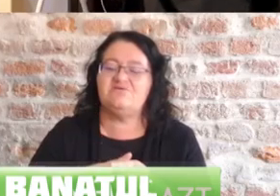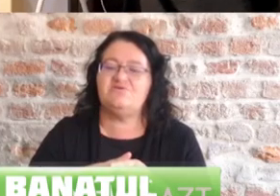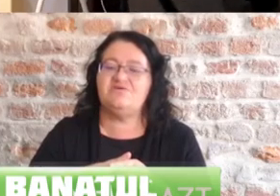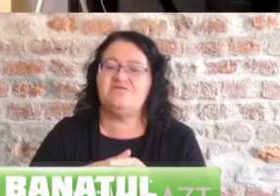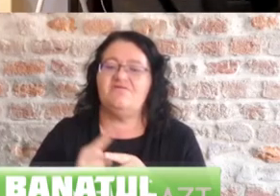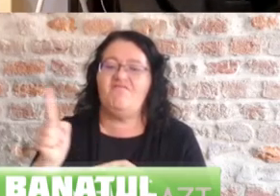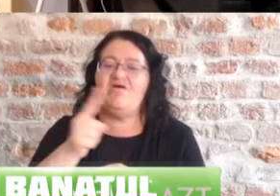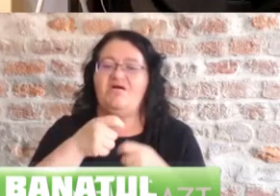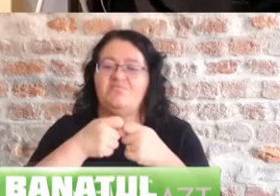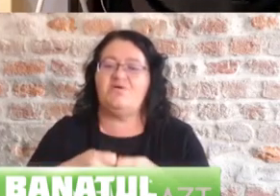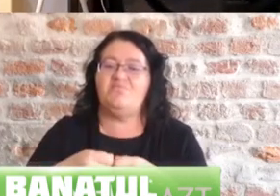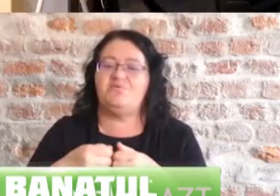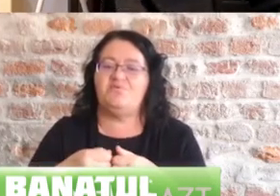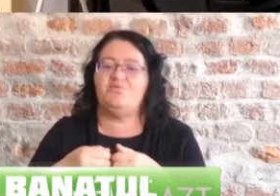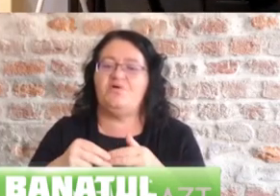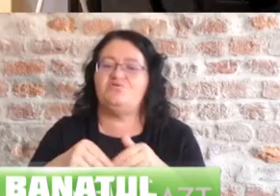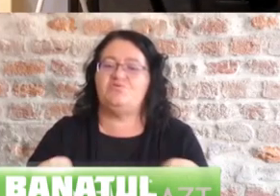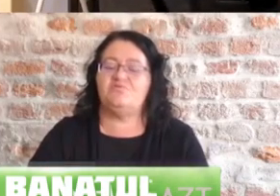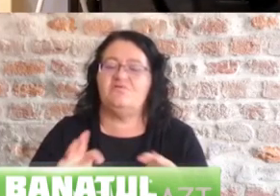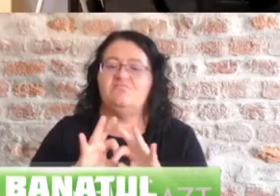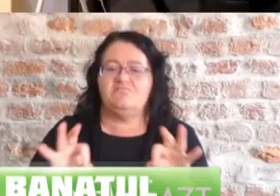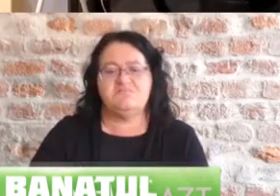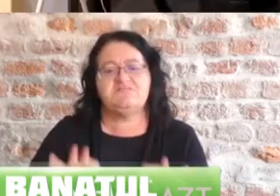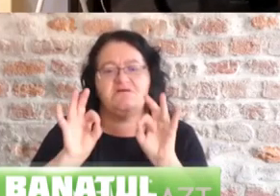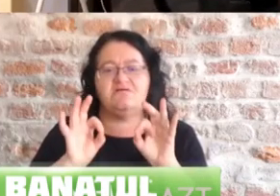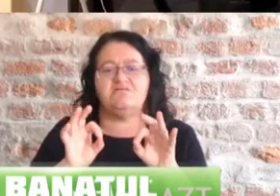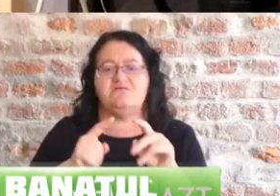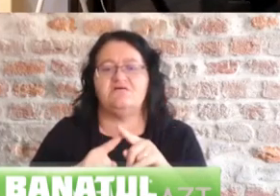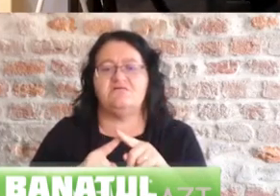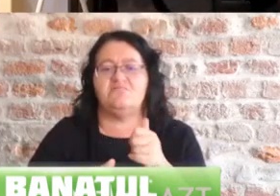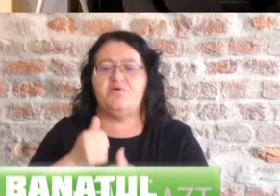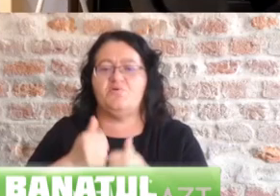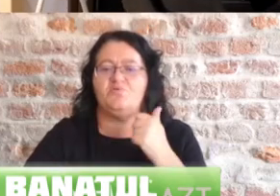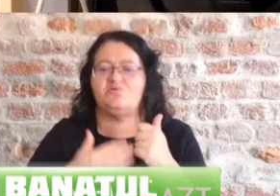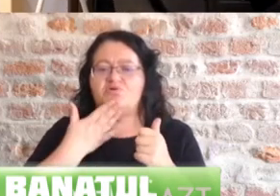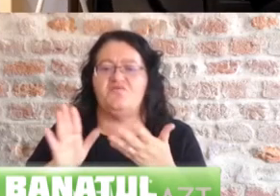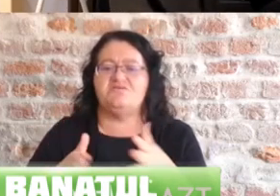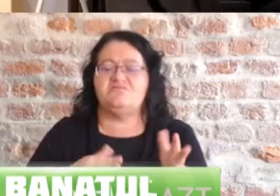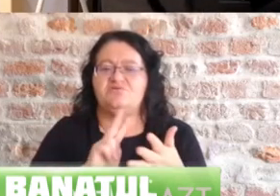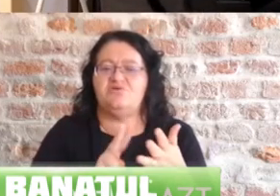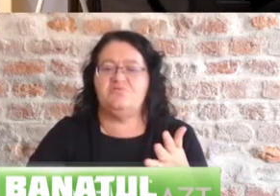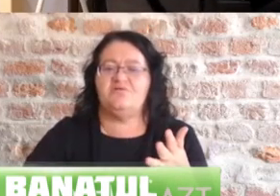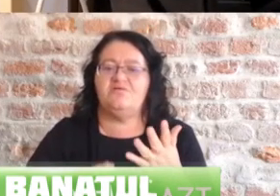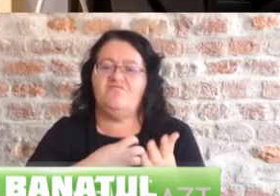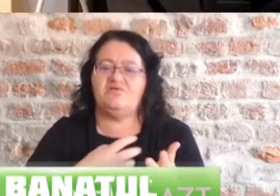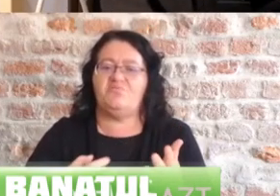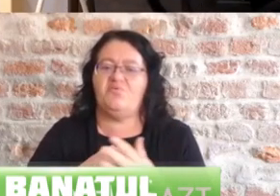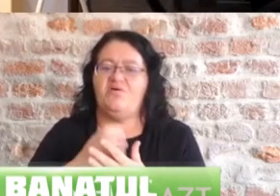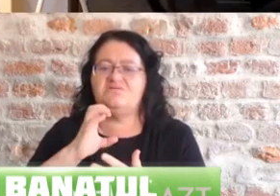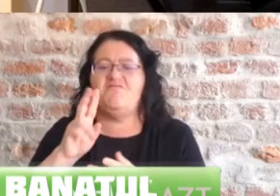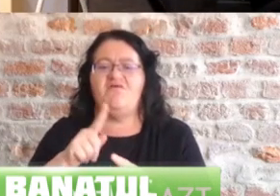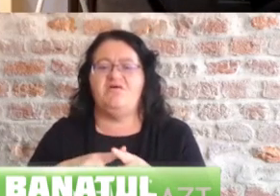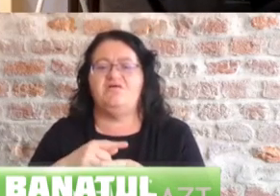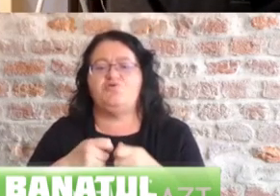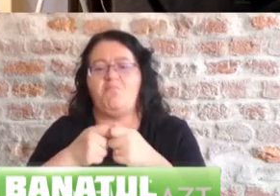background-ul fiecărui membru al jurului le puteți găsi pe pagina oficială a concursului. N-aș vrea să încep să citesc pentru că sunt foarte bogate.